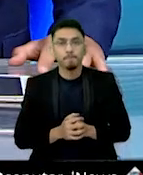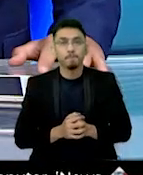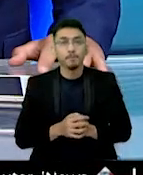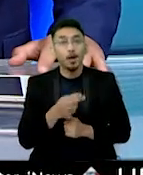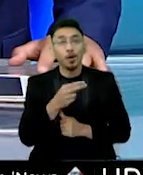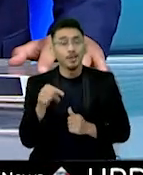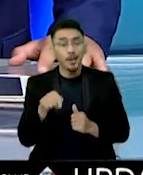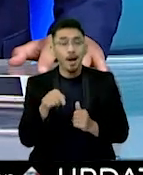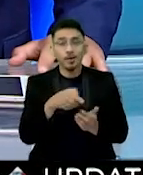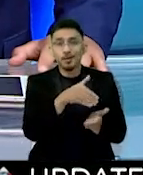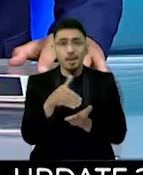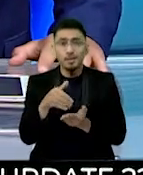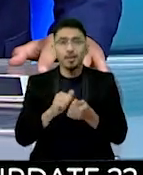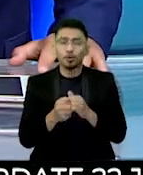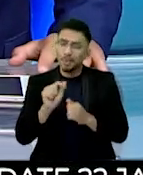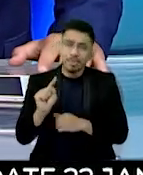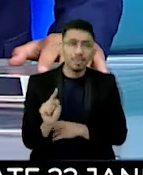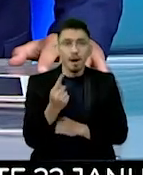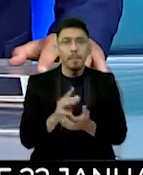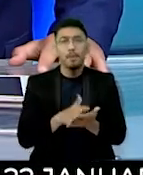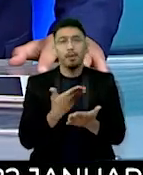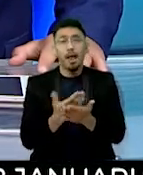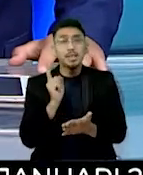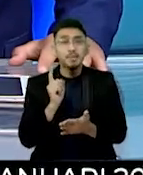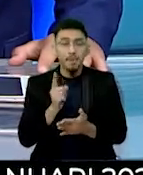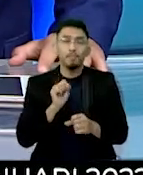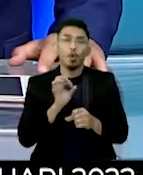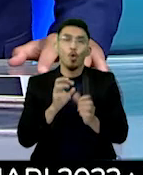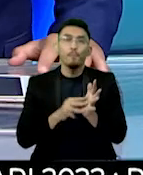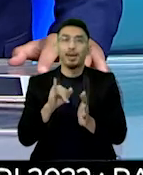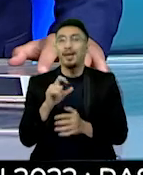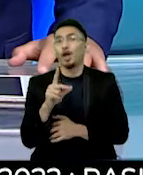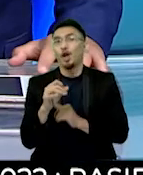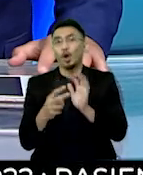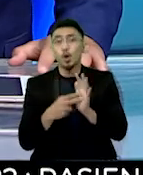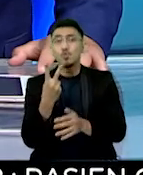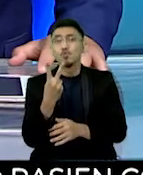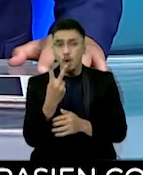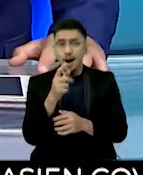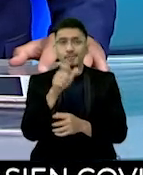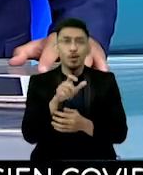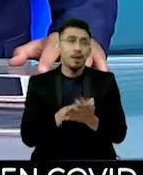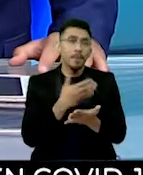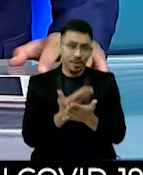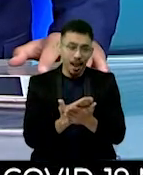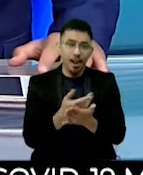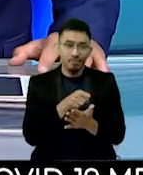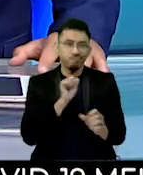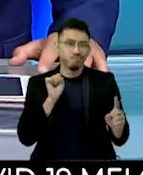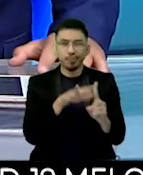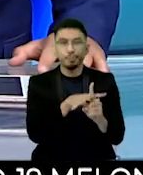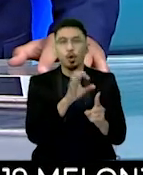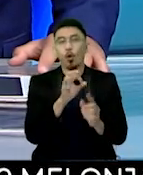Pemirsa, Indonesia mencatat kasus pertama meninggal akibat varian Omikron. Dua warga meninggal akibat terpapar varian Omikron, salah satunya di Rumah Sakit